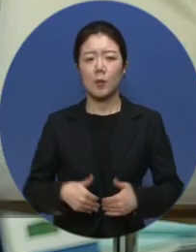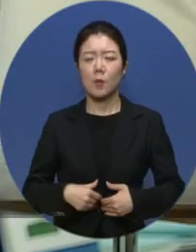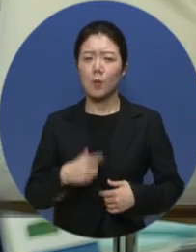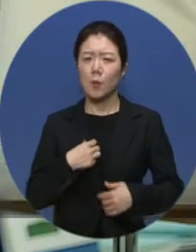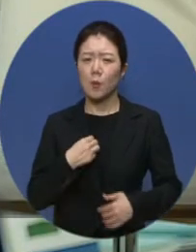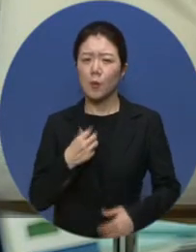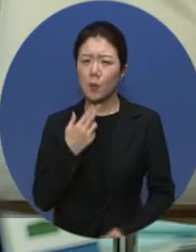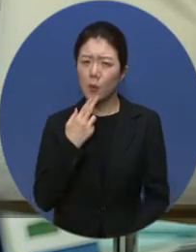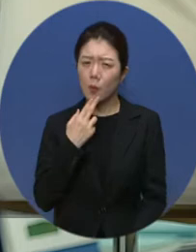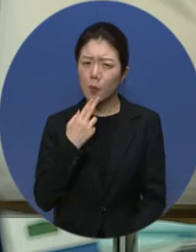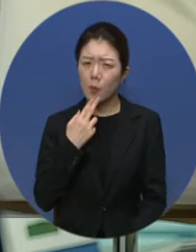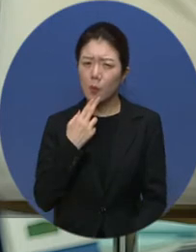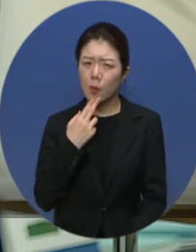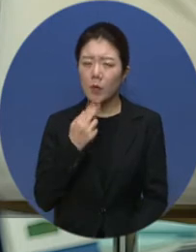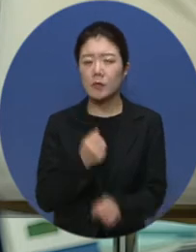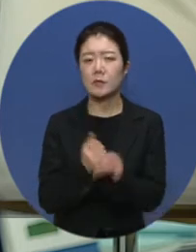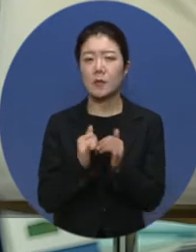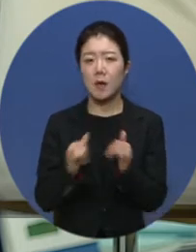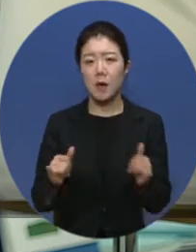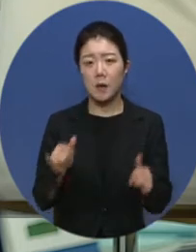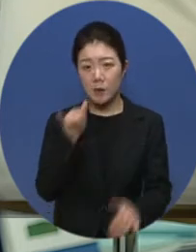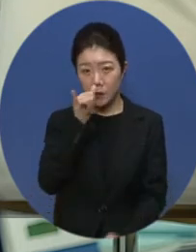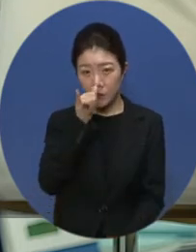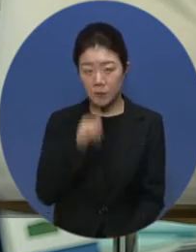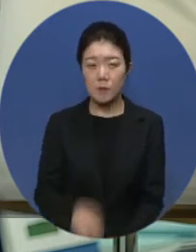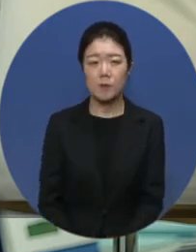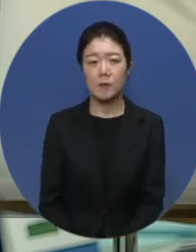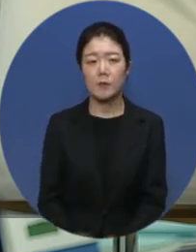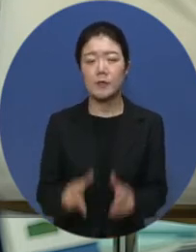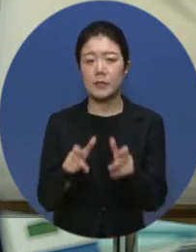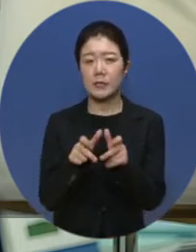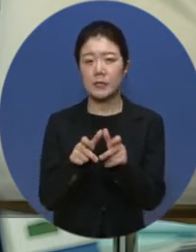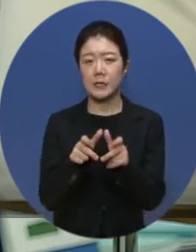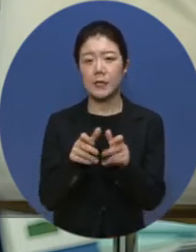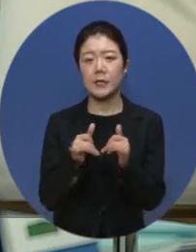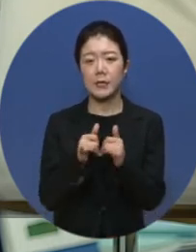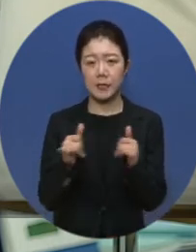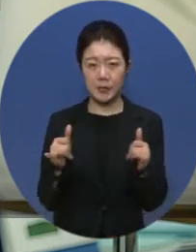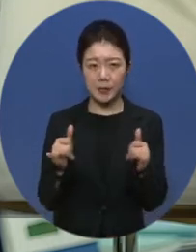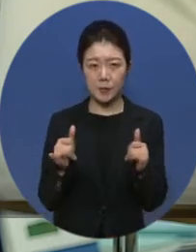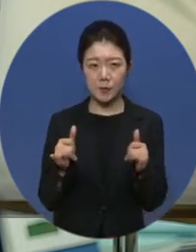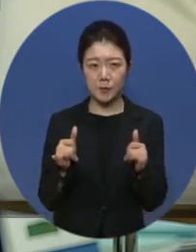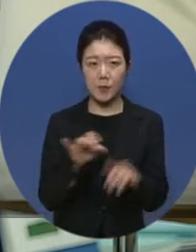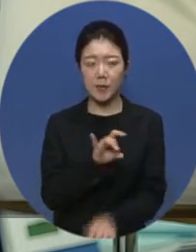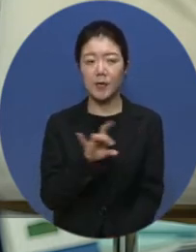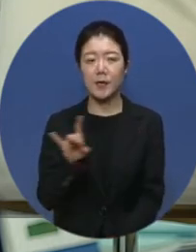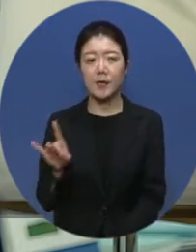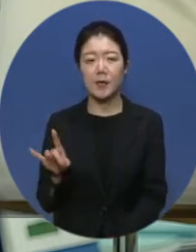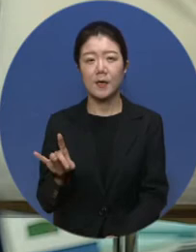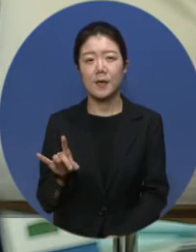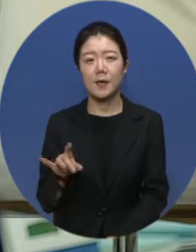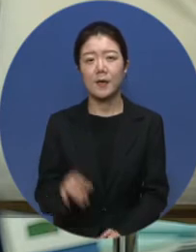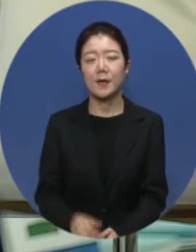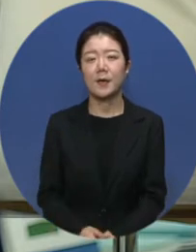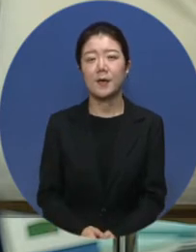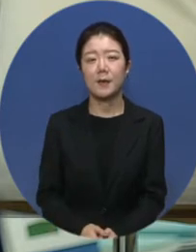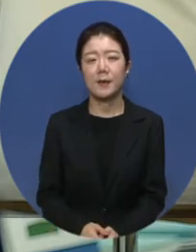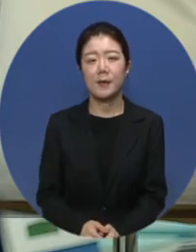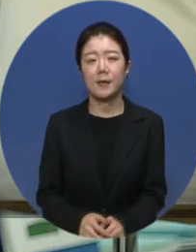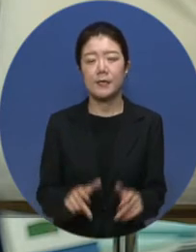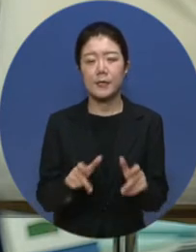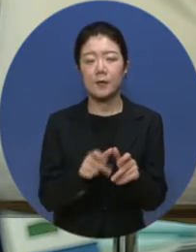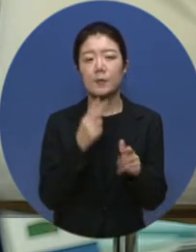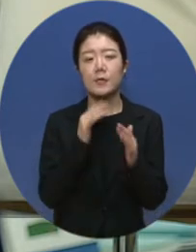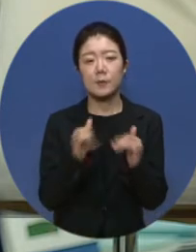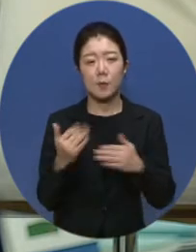의류가 없었나 하는 분들도 계세요. 그래서 이제 장애인에게도 그러니까 각각의 그